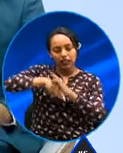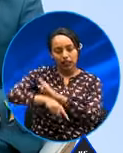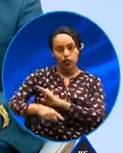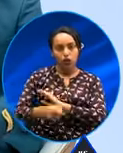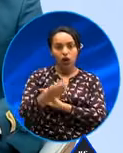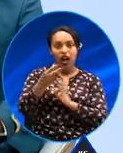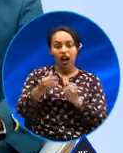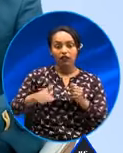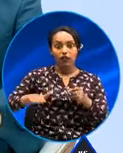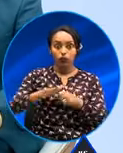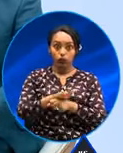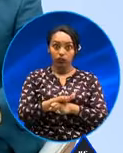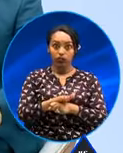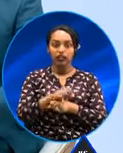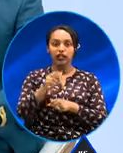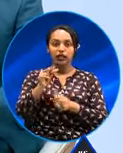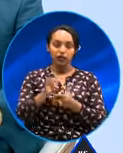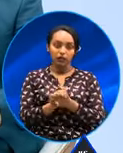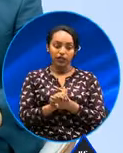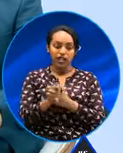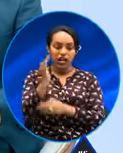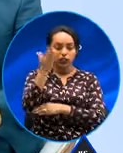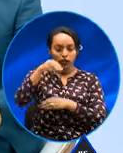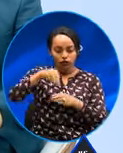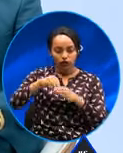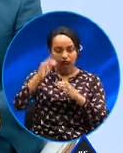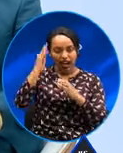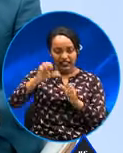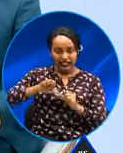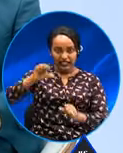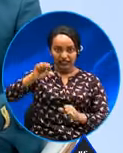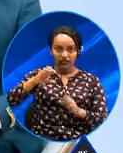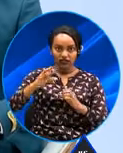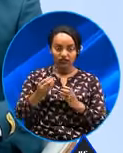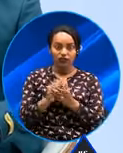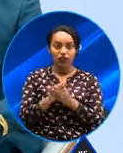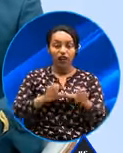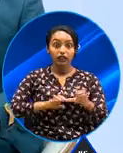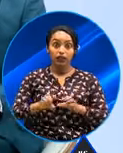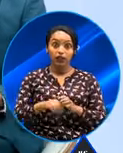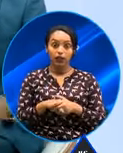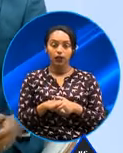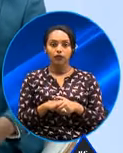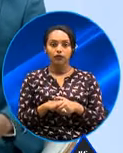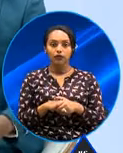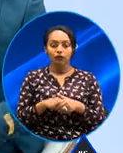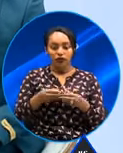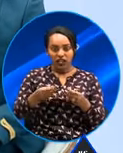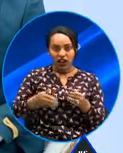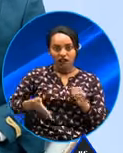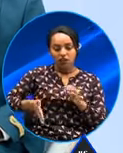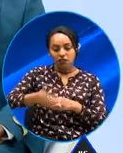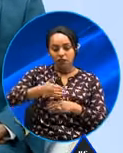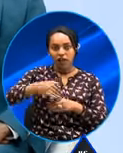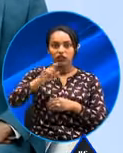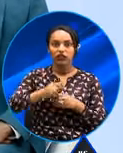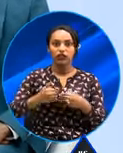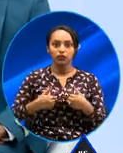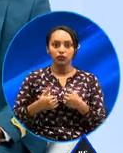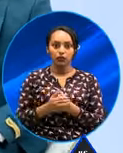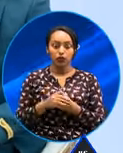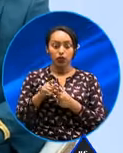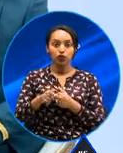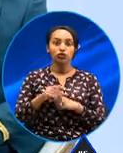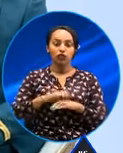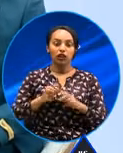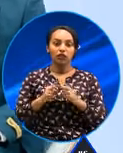ከሆነ አፈር ሞልተን በችግኙ ሳይዝ አድርገን አፈር መመለስ ያለብን